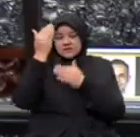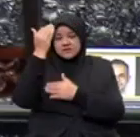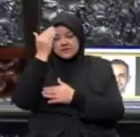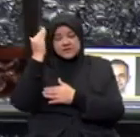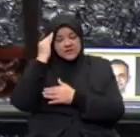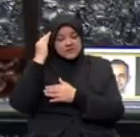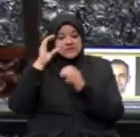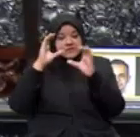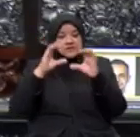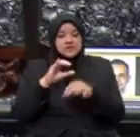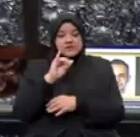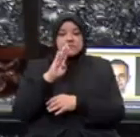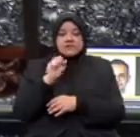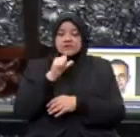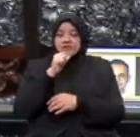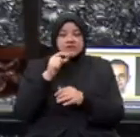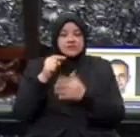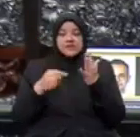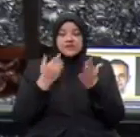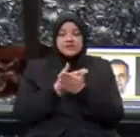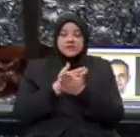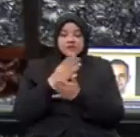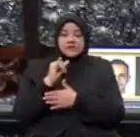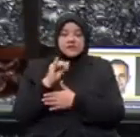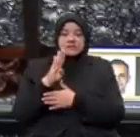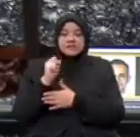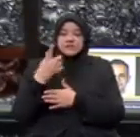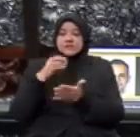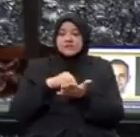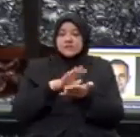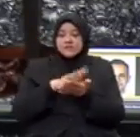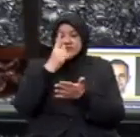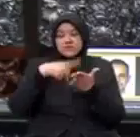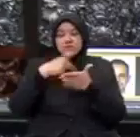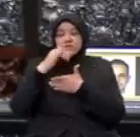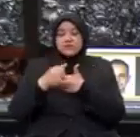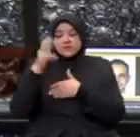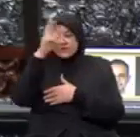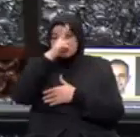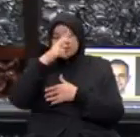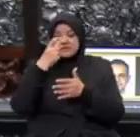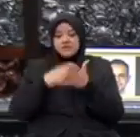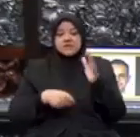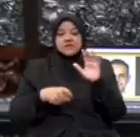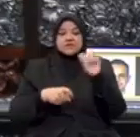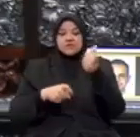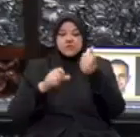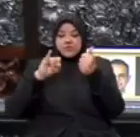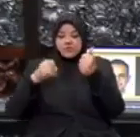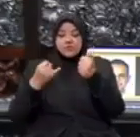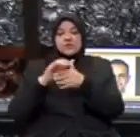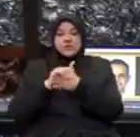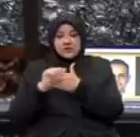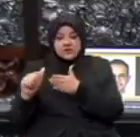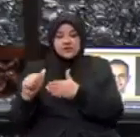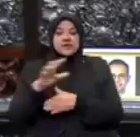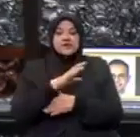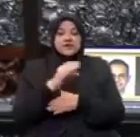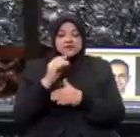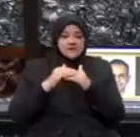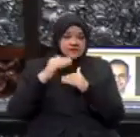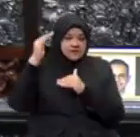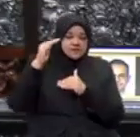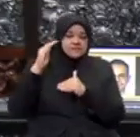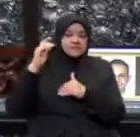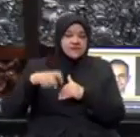maklum, agenda IBS bukan perkara baru. IBS telah diwajibkan bagi projek kerajaan bernilai RM10 juta dan ke